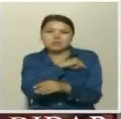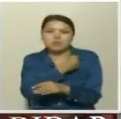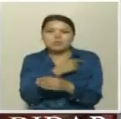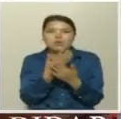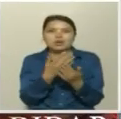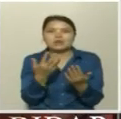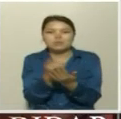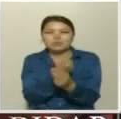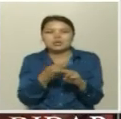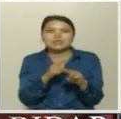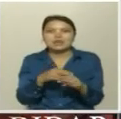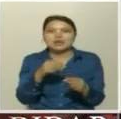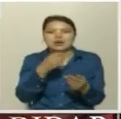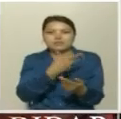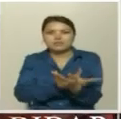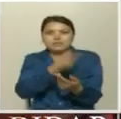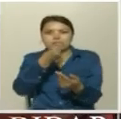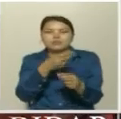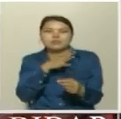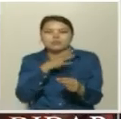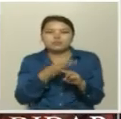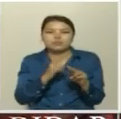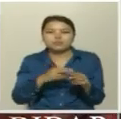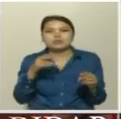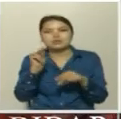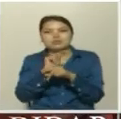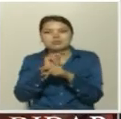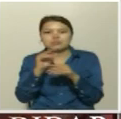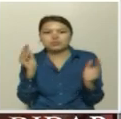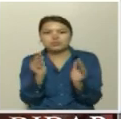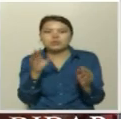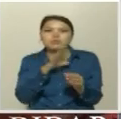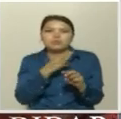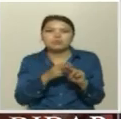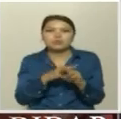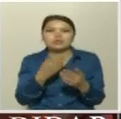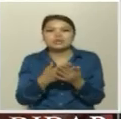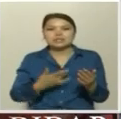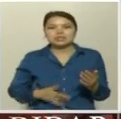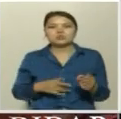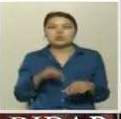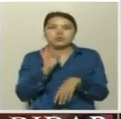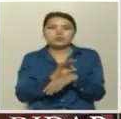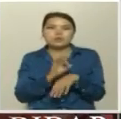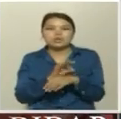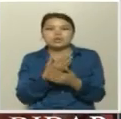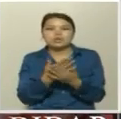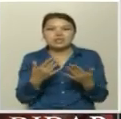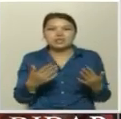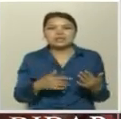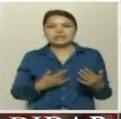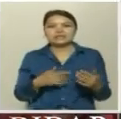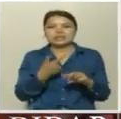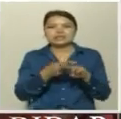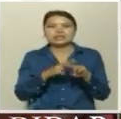взяты бактериологические анализы, оказана необходимая помощь. Предварительный диагноз – острая кишечная инфекция, острый гастроэнтерит